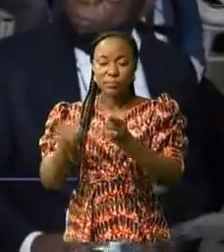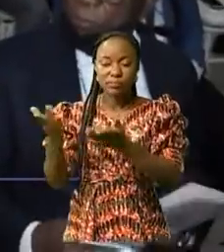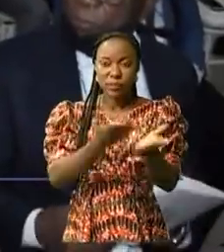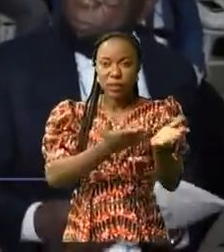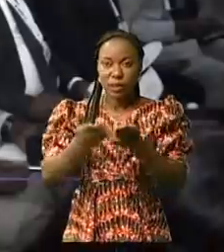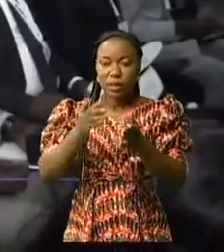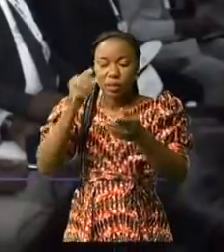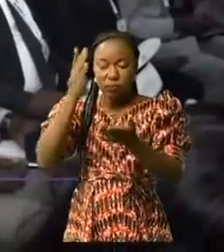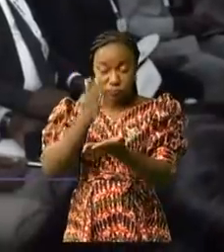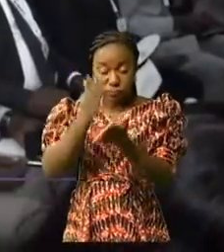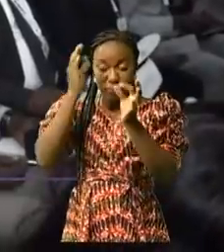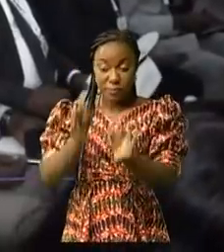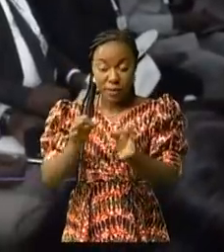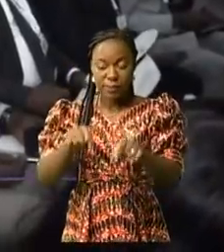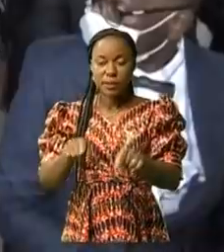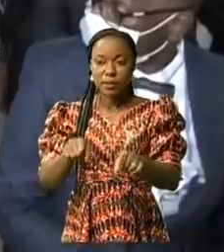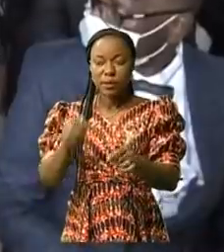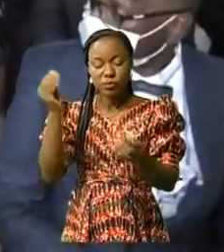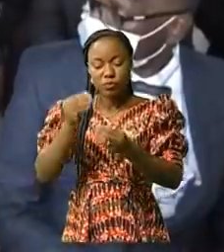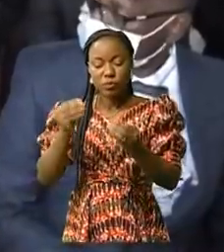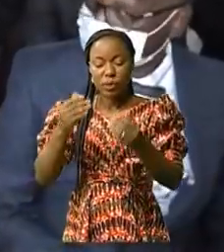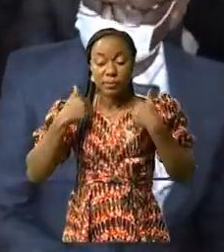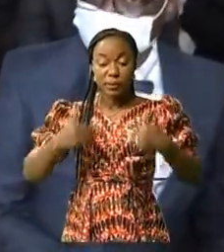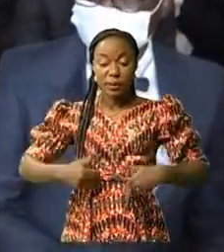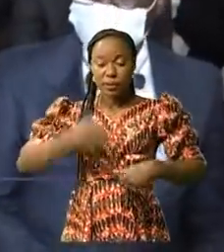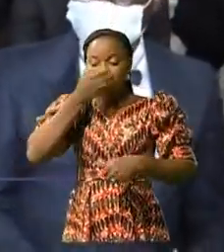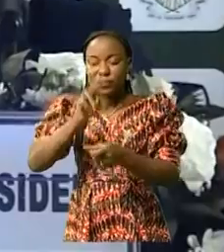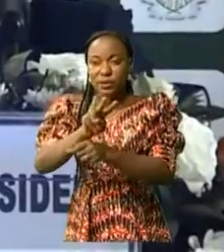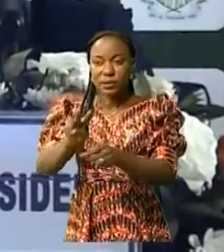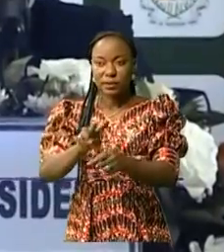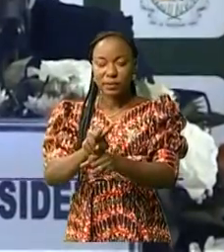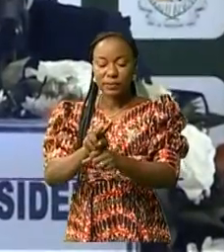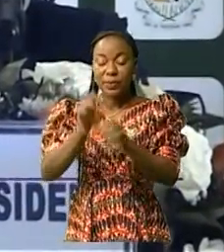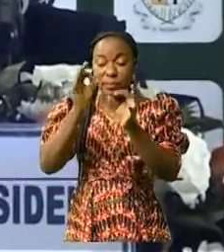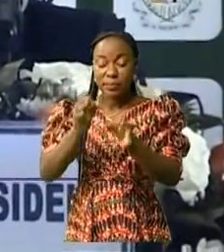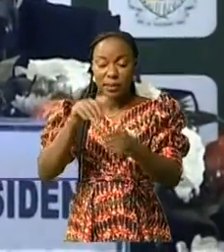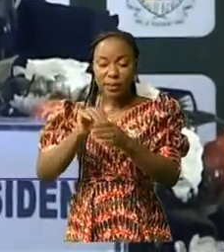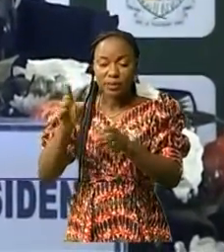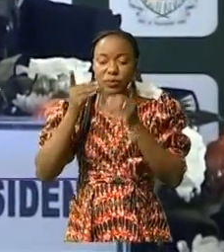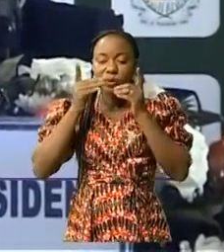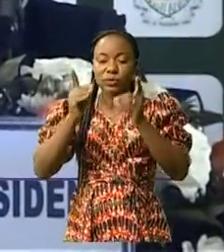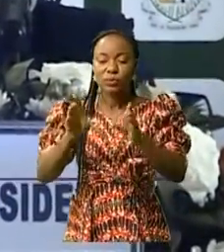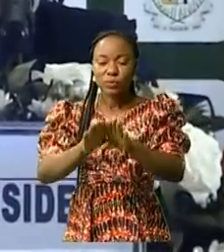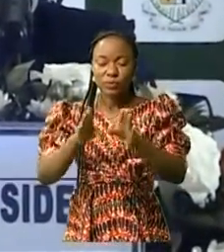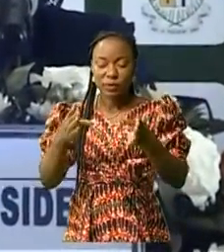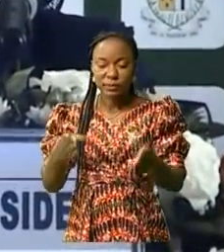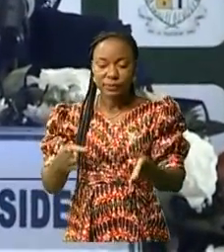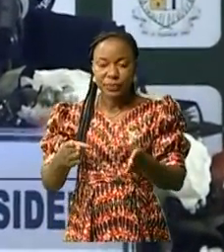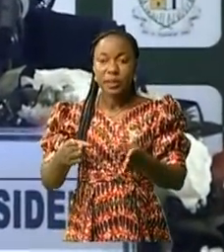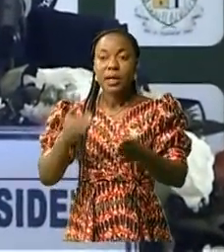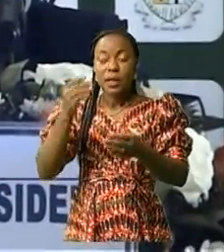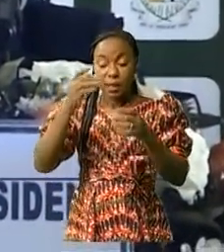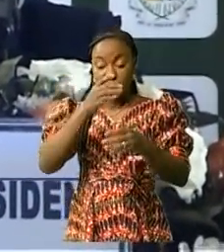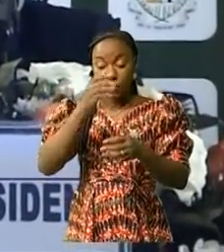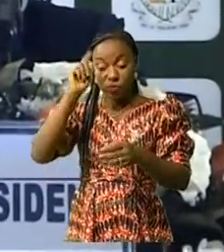momentanément interrompue pour des raisons sanitaires dus au profit de 19 dans son discours d'ouverture de ces travaux gentili n'gbo